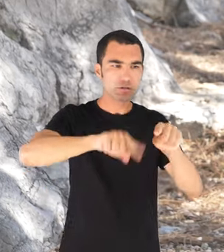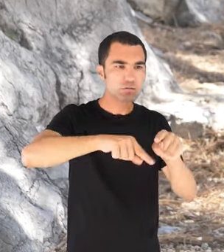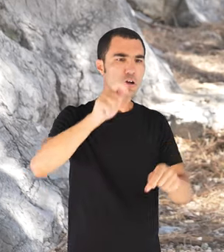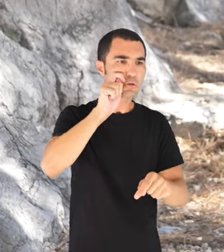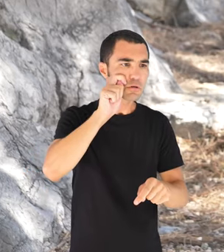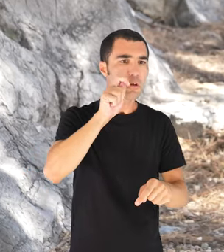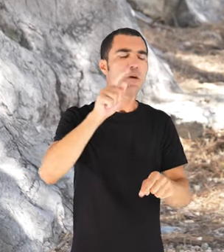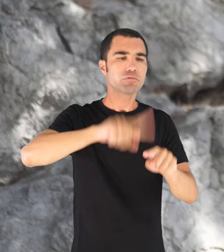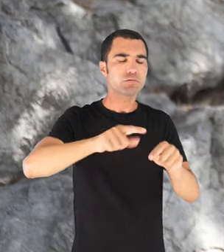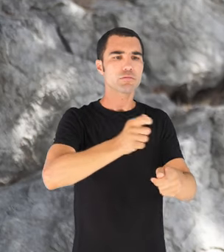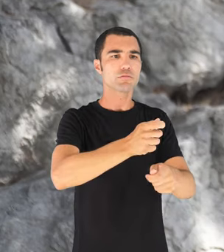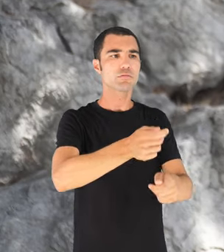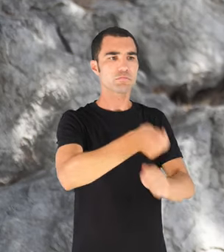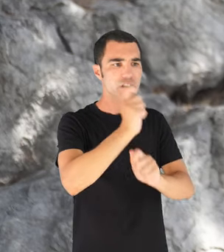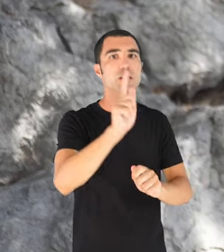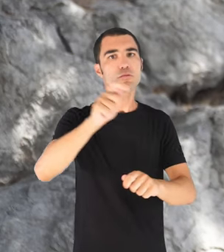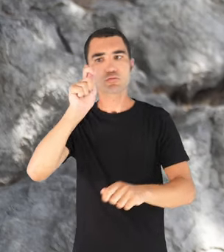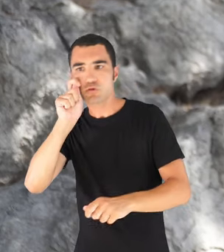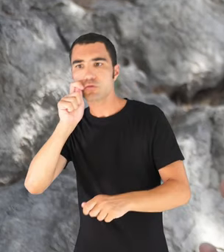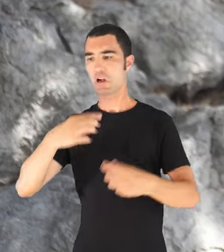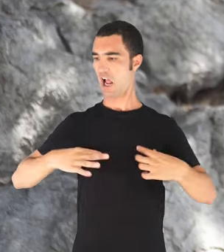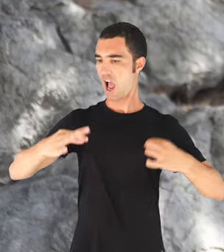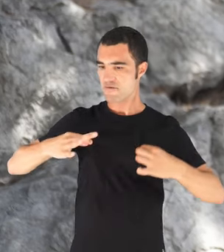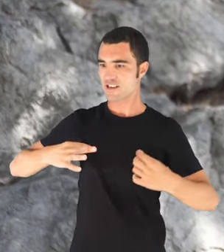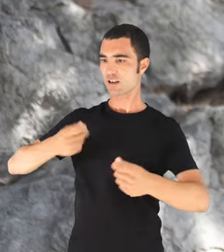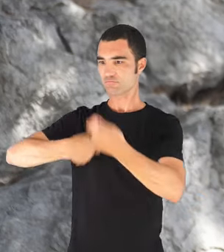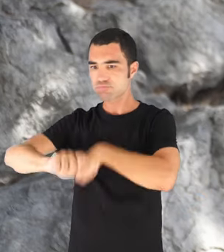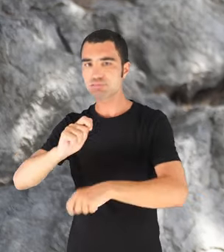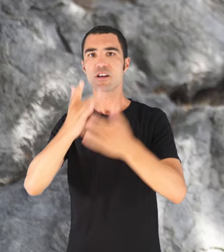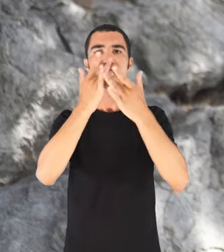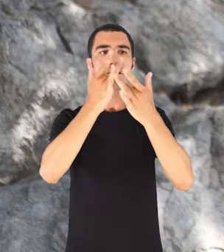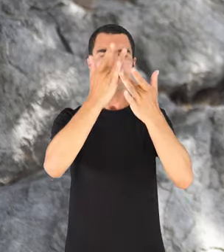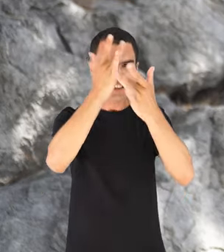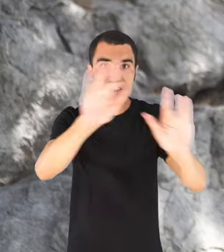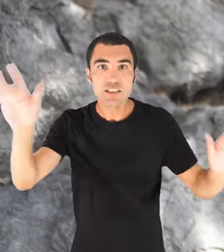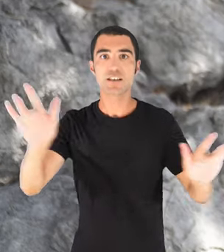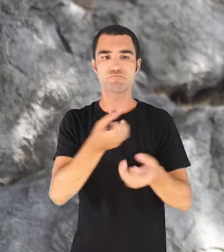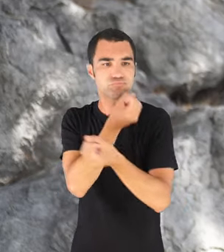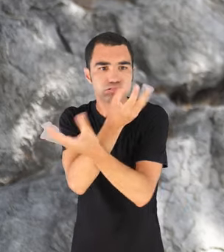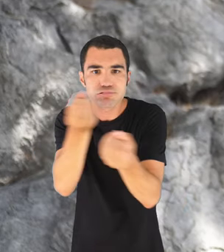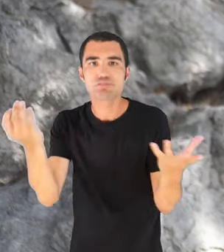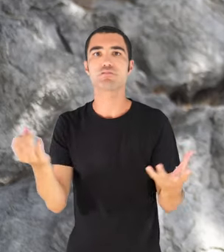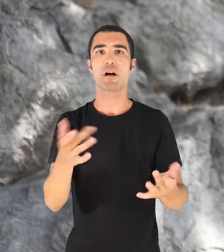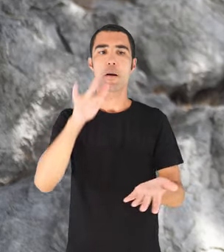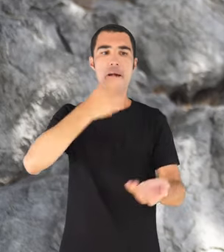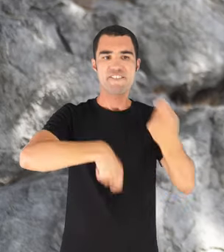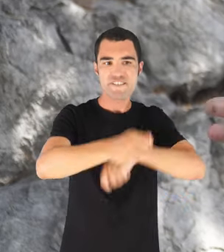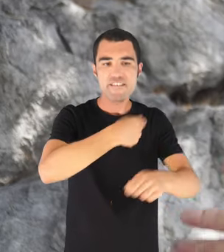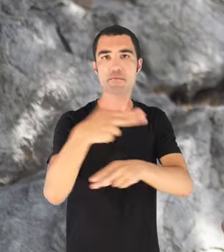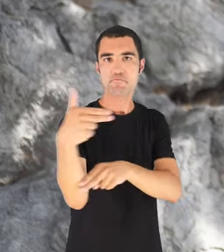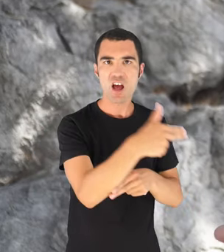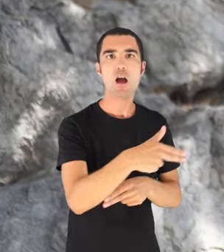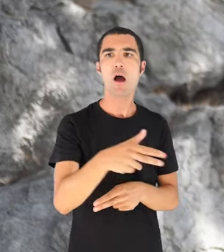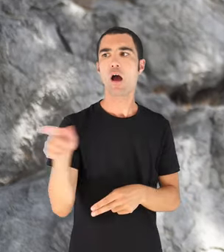tema de pescaturisme, de fer camisetes, de divulgació, d'hora de vendre peix, també,